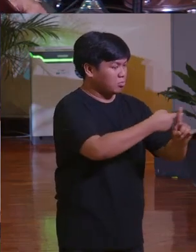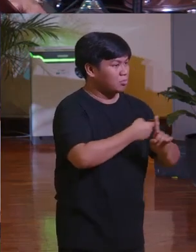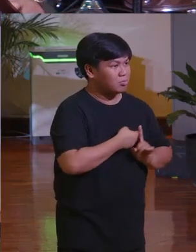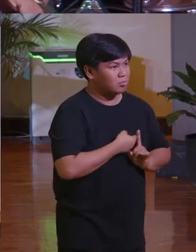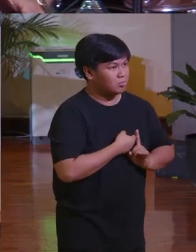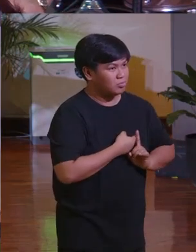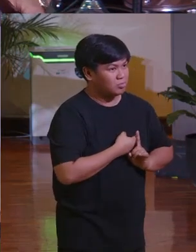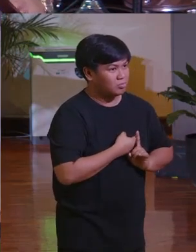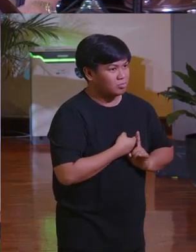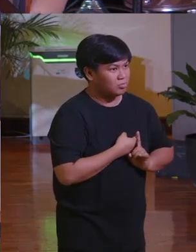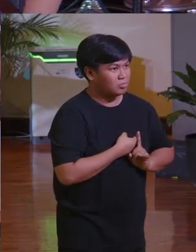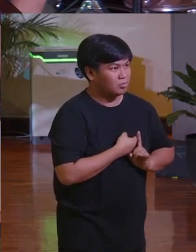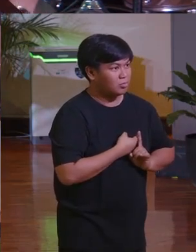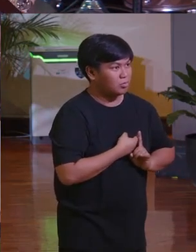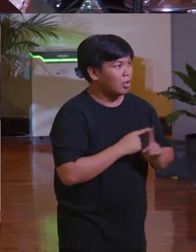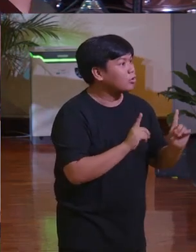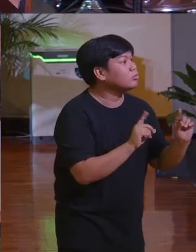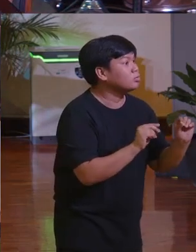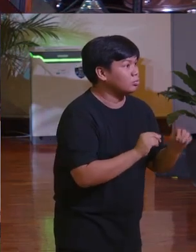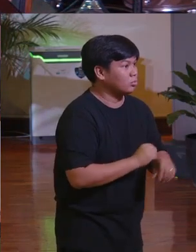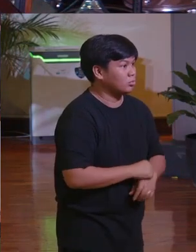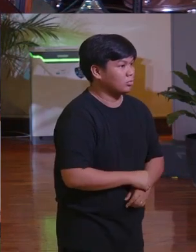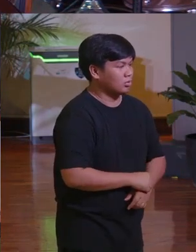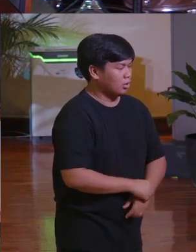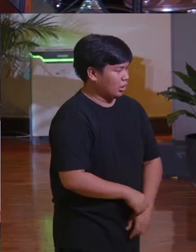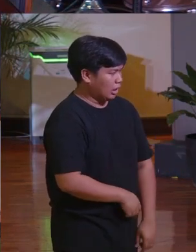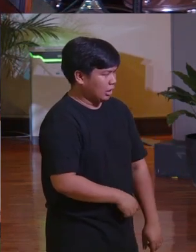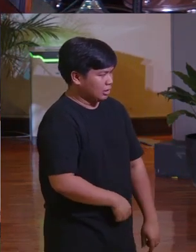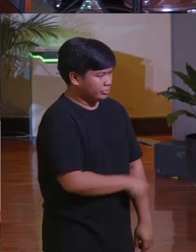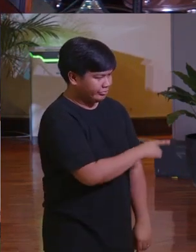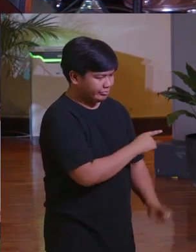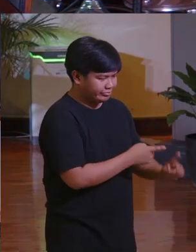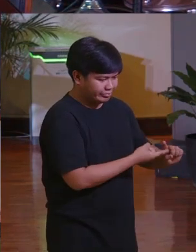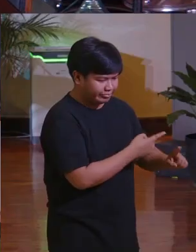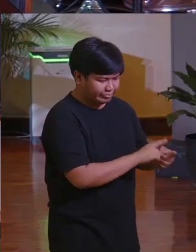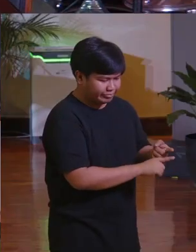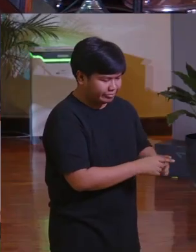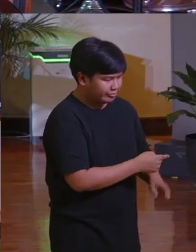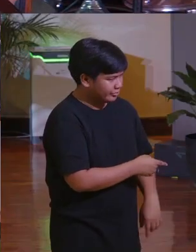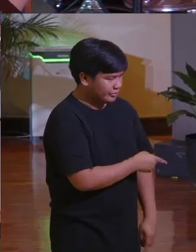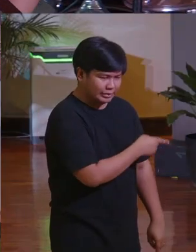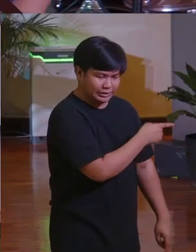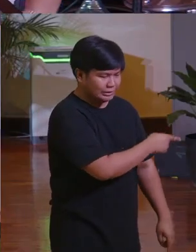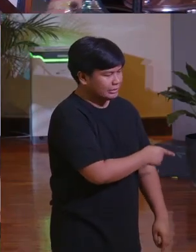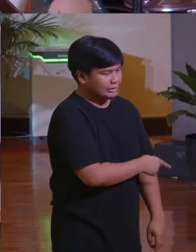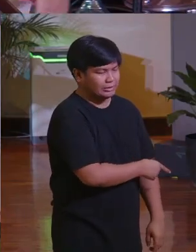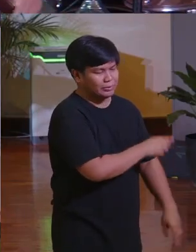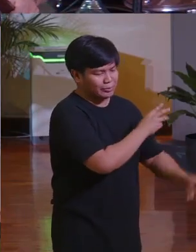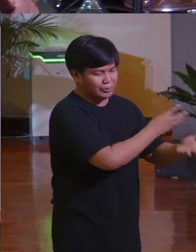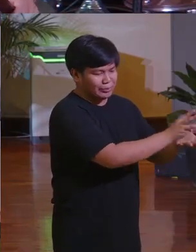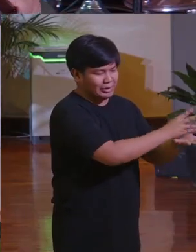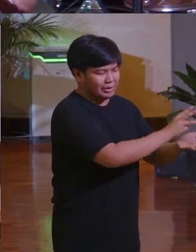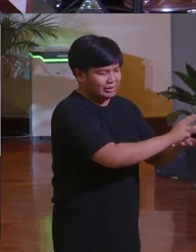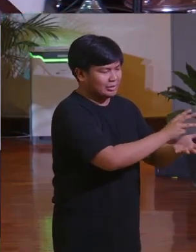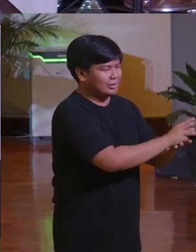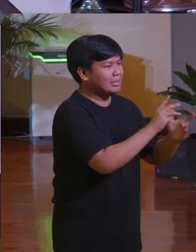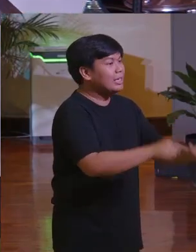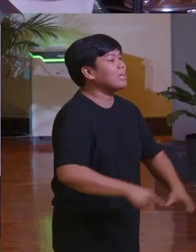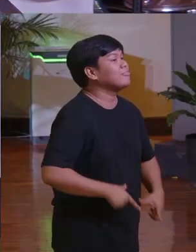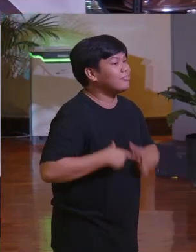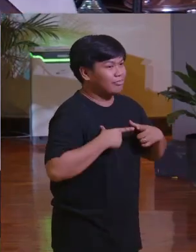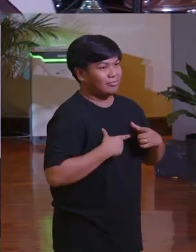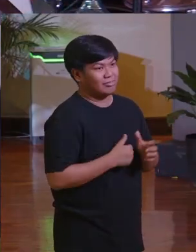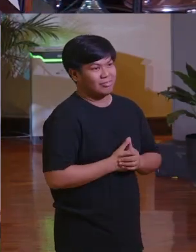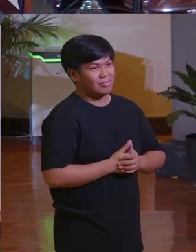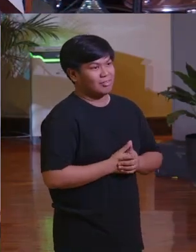Kaibigan, si paring Ramon. Talagang patapon ang buhay. So iniisip nyo na, no? Lumalabas na yung